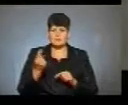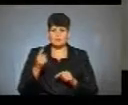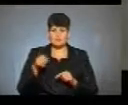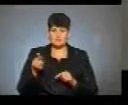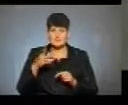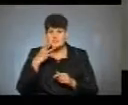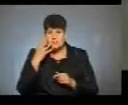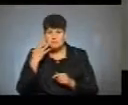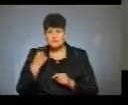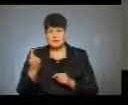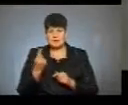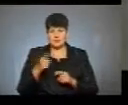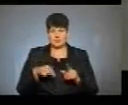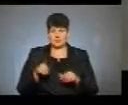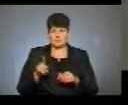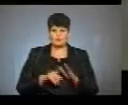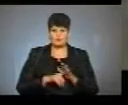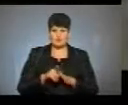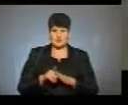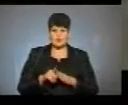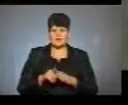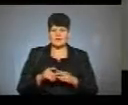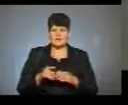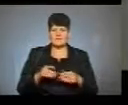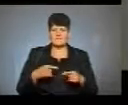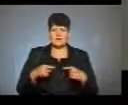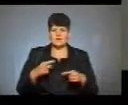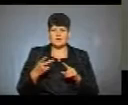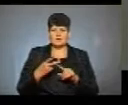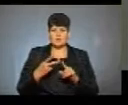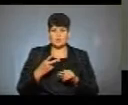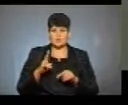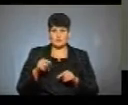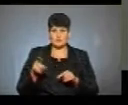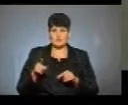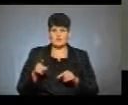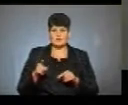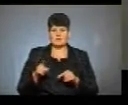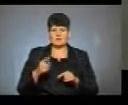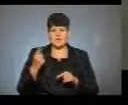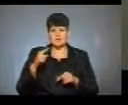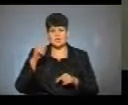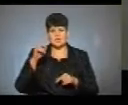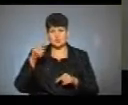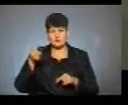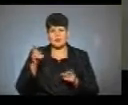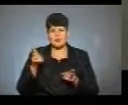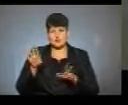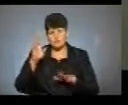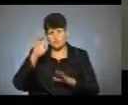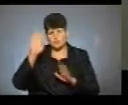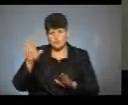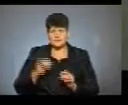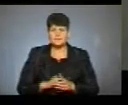той перший номер десь надрукувати, і ми почали воротаря з другого номера друкувати. То ми перший номер лишаємо на Бога. Команда з Тернопільщини